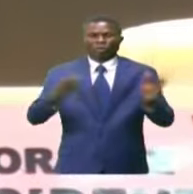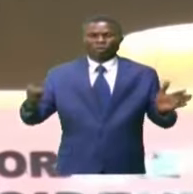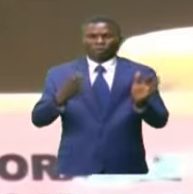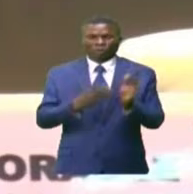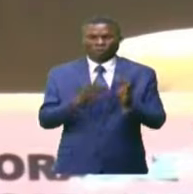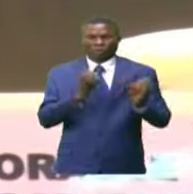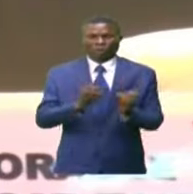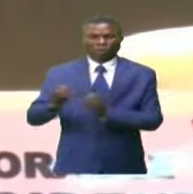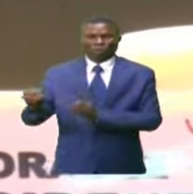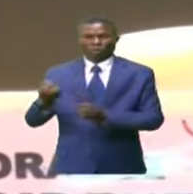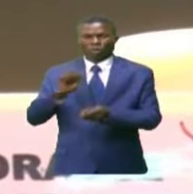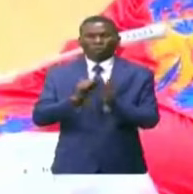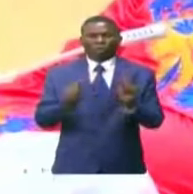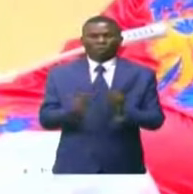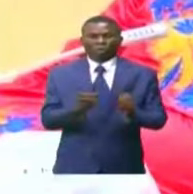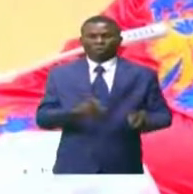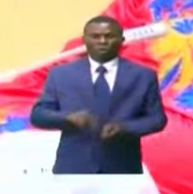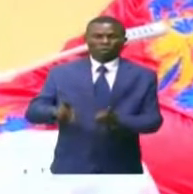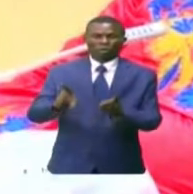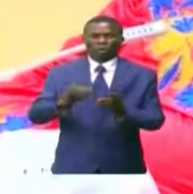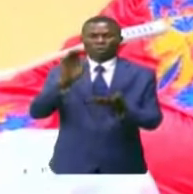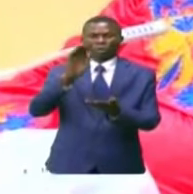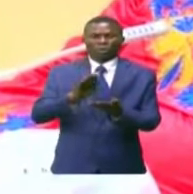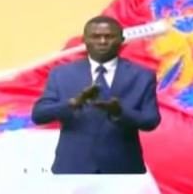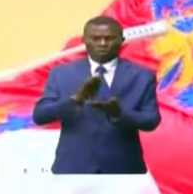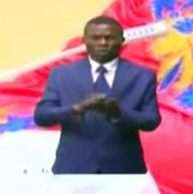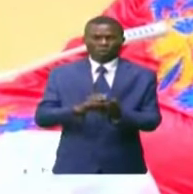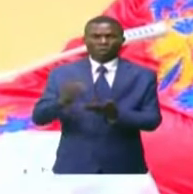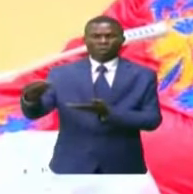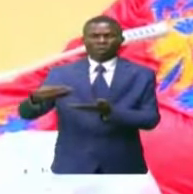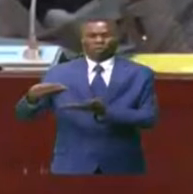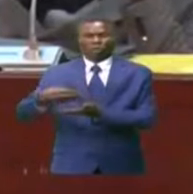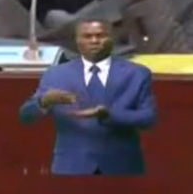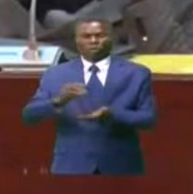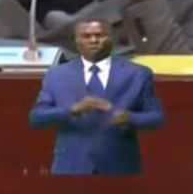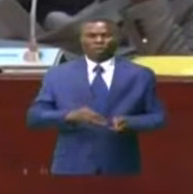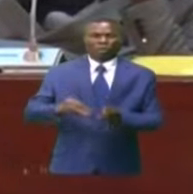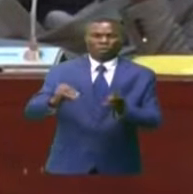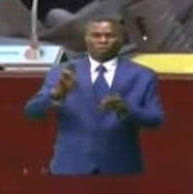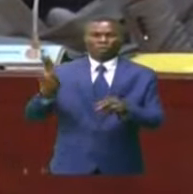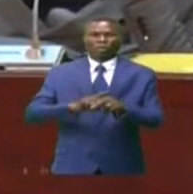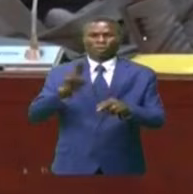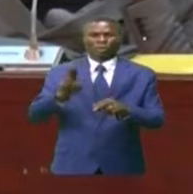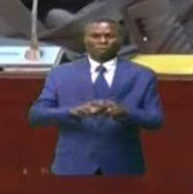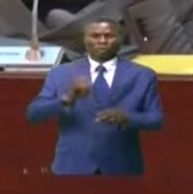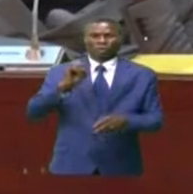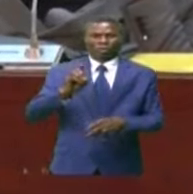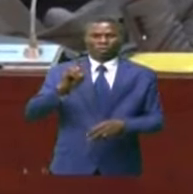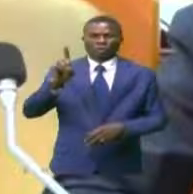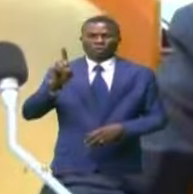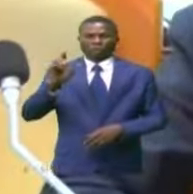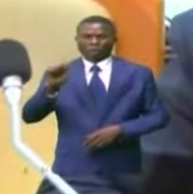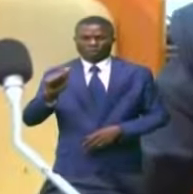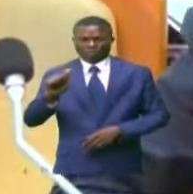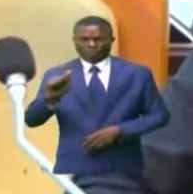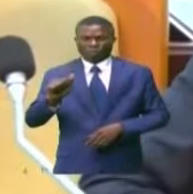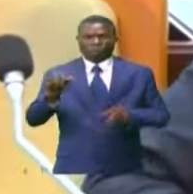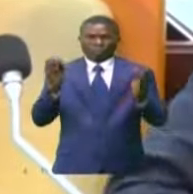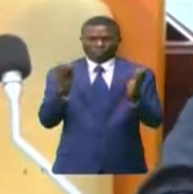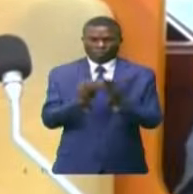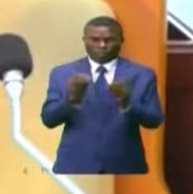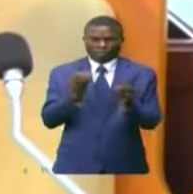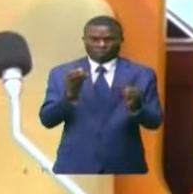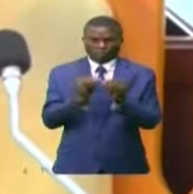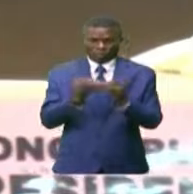organisation des procédures simplifiées de recouvrement et de voies d'exécution de l'OADA. Au cours de la même plénière,